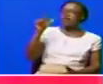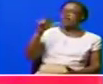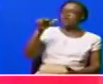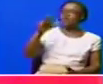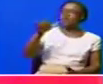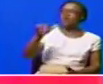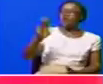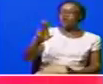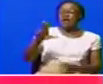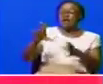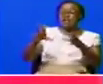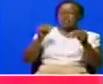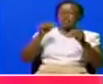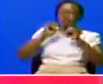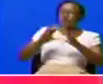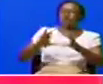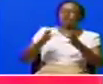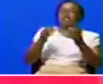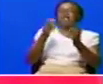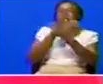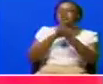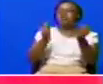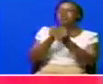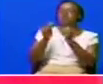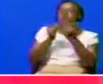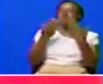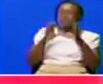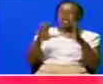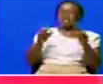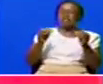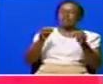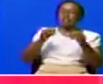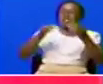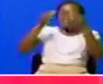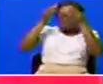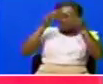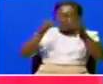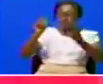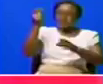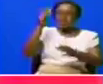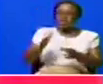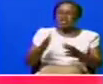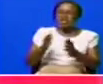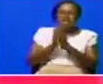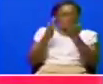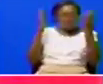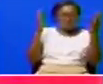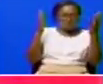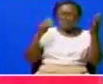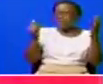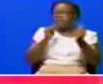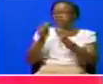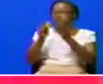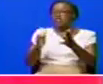jana, akisema amekubali maamuzi ya Wakenya. Akizungumza katika ukumbi wa Bomas, Kaluyu amepongeza wagombea wenzake